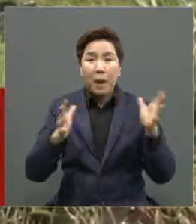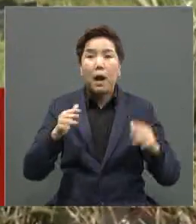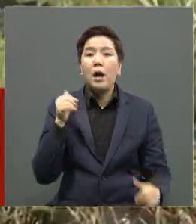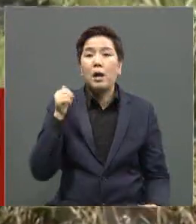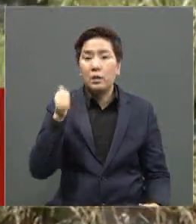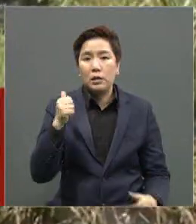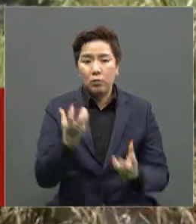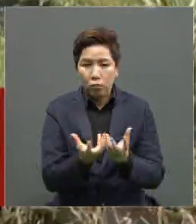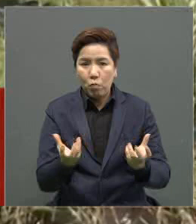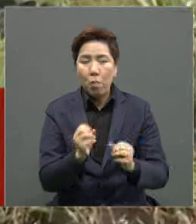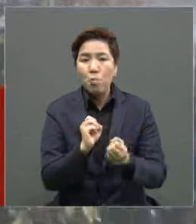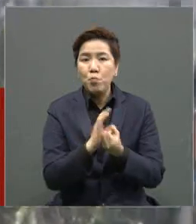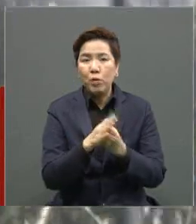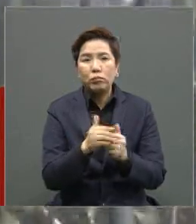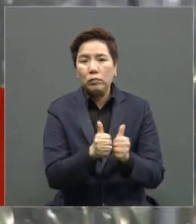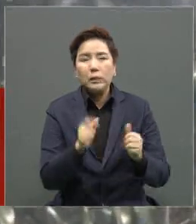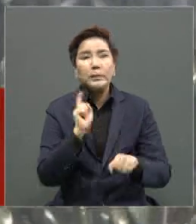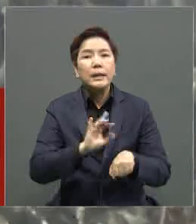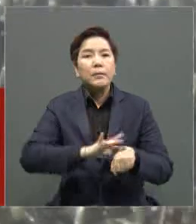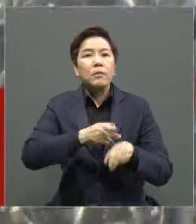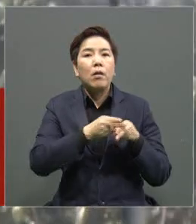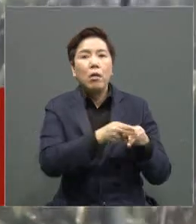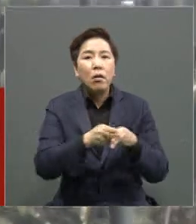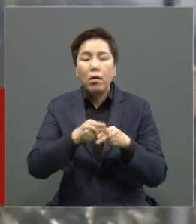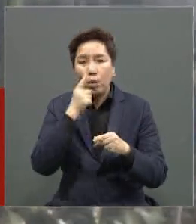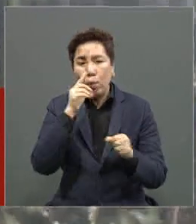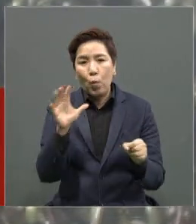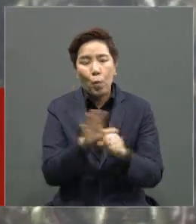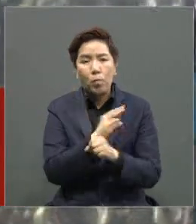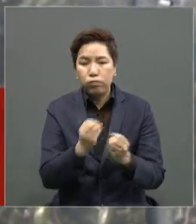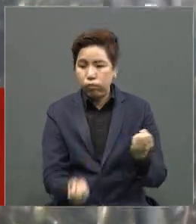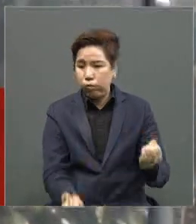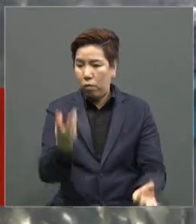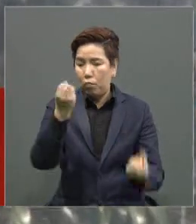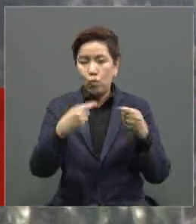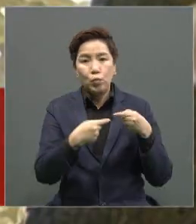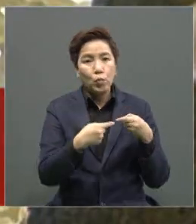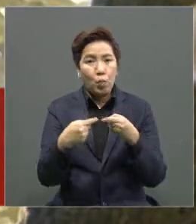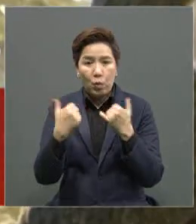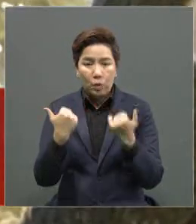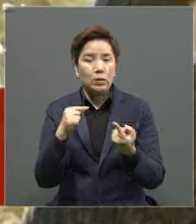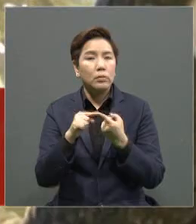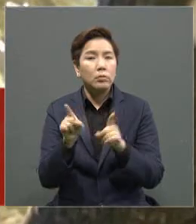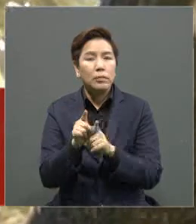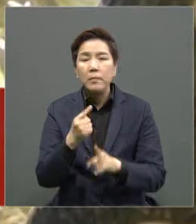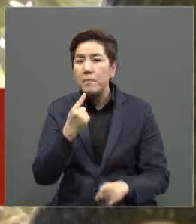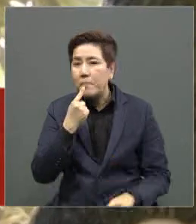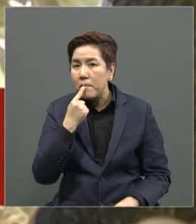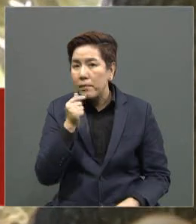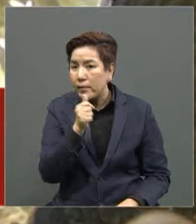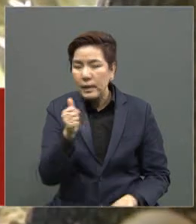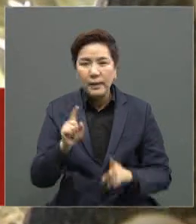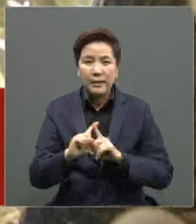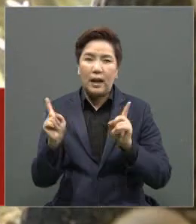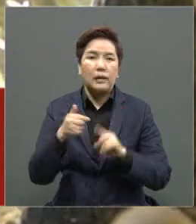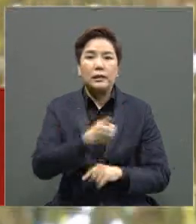ราะทำให้ผลไม้ระนองมีความเป็นธรรมชาติอุดมสมบูรณ์และเติบโตอย่างต่อเนื่องอีกทั้งยังมีรสชาติโดดเด่นต่างจ